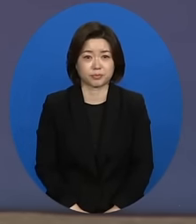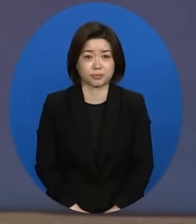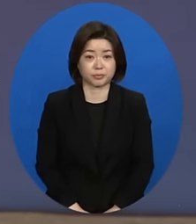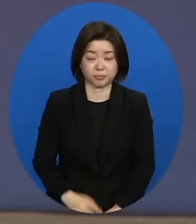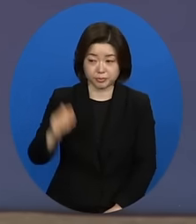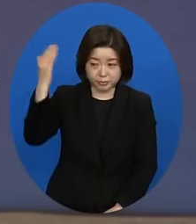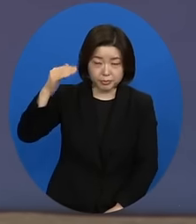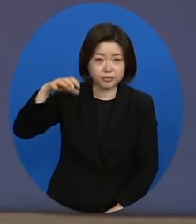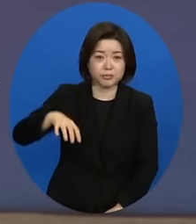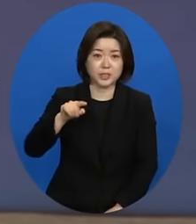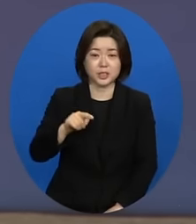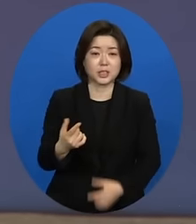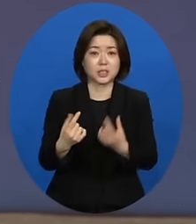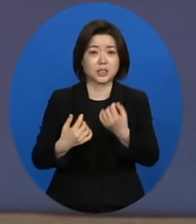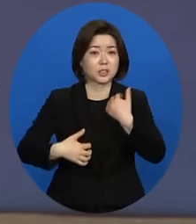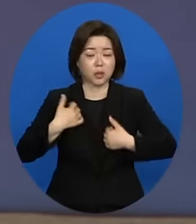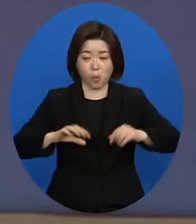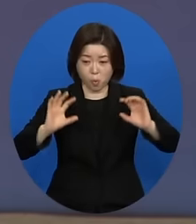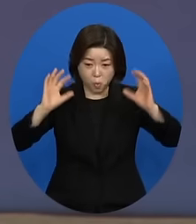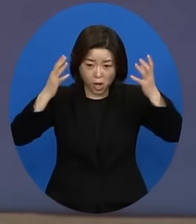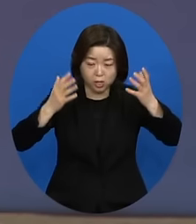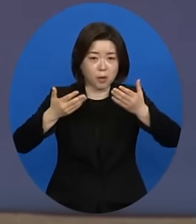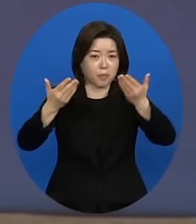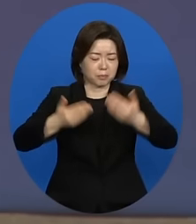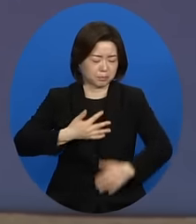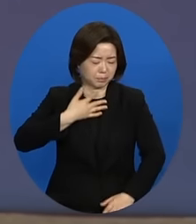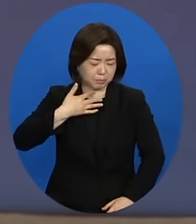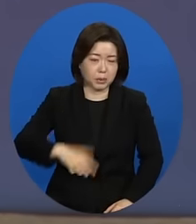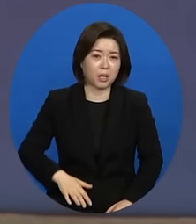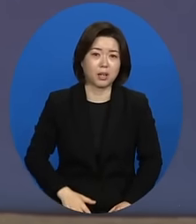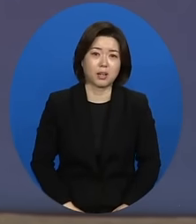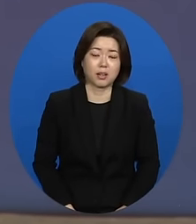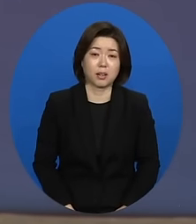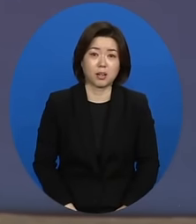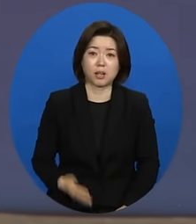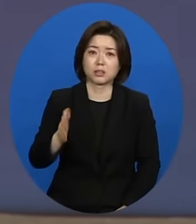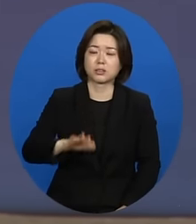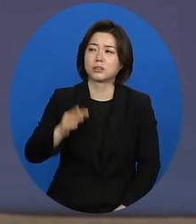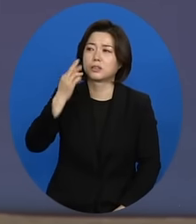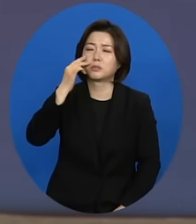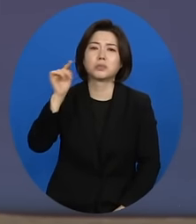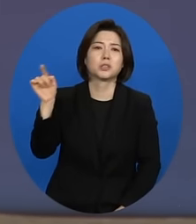한국에서는 제가 이런 환영을 받아본 일이 없어요. 근데 미국.